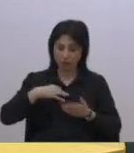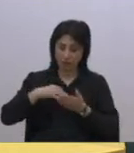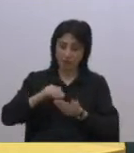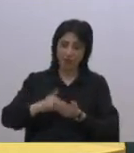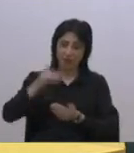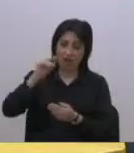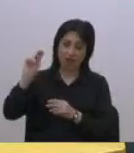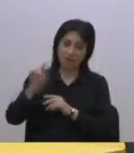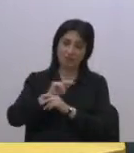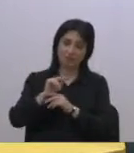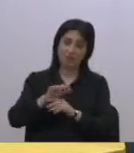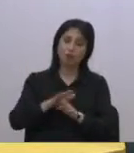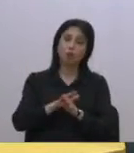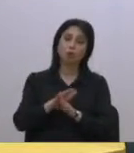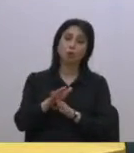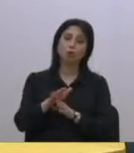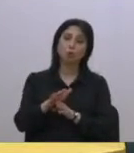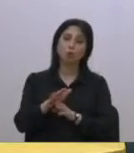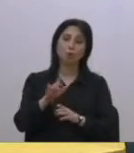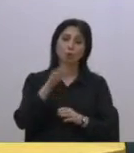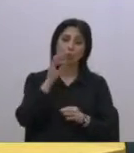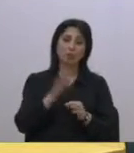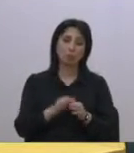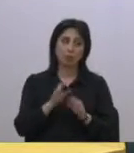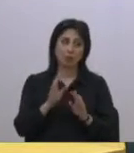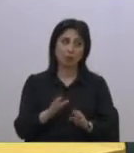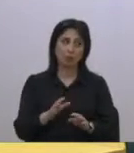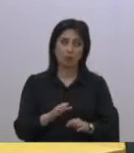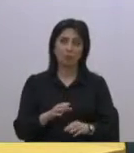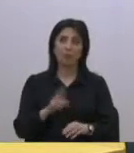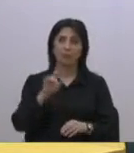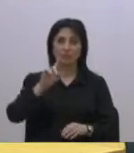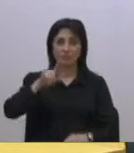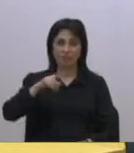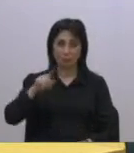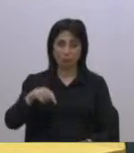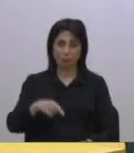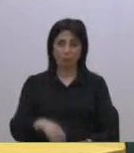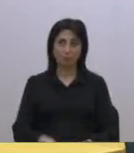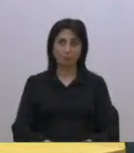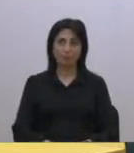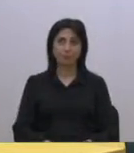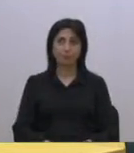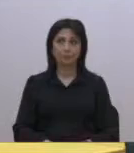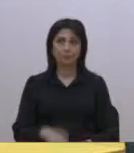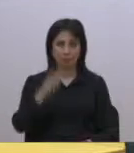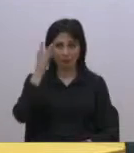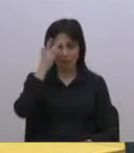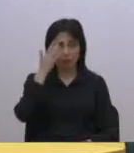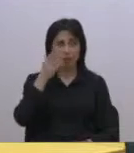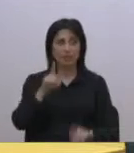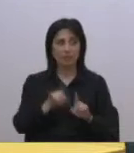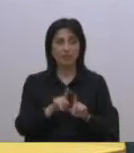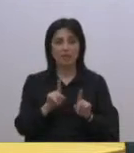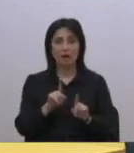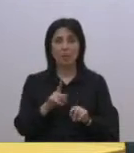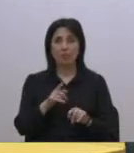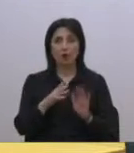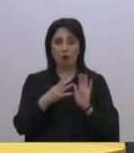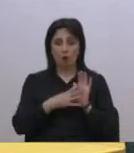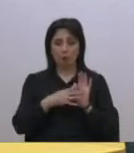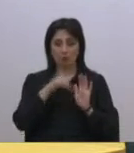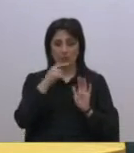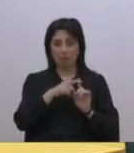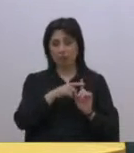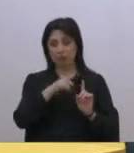აღზრდაზე სრული რაღაცნაირად პასუხისმგებლობა და ვალდებულება. ხოდა წარმოვიდგინოთ ესეთი რამე, რომ 90-იანი